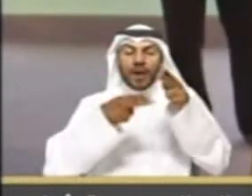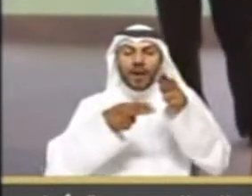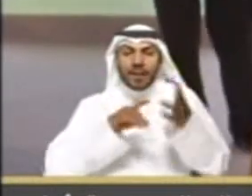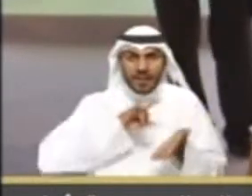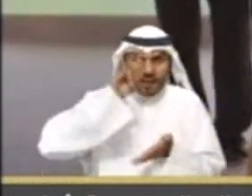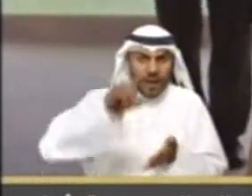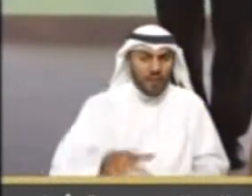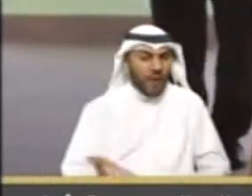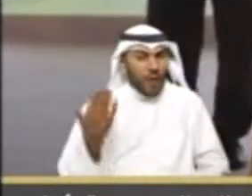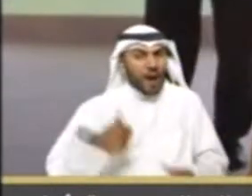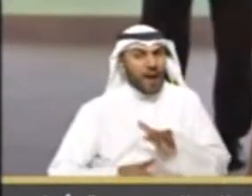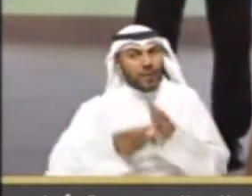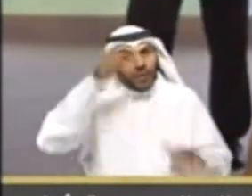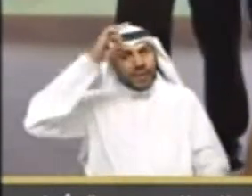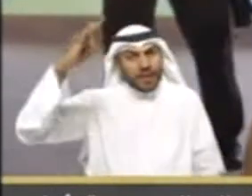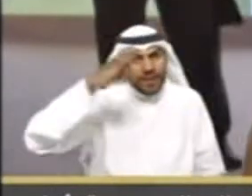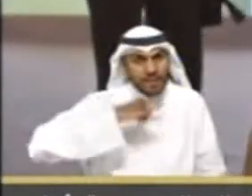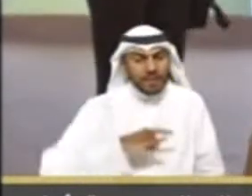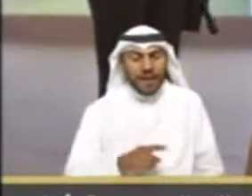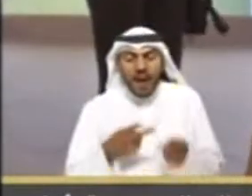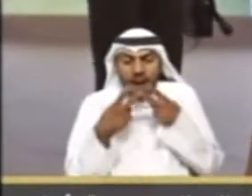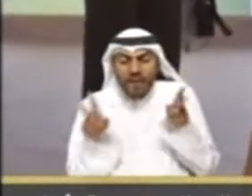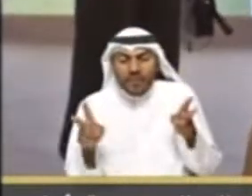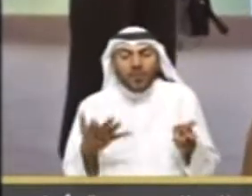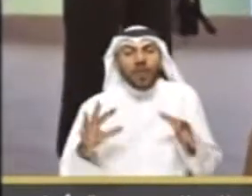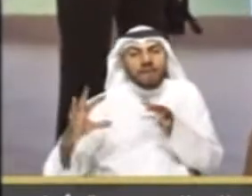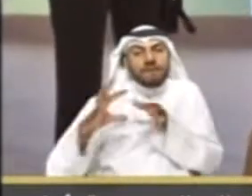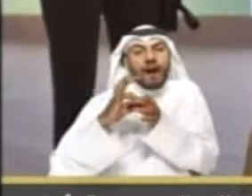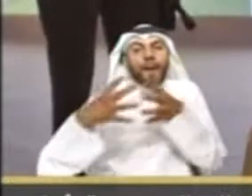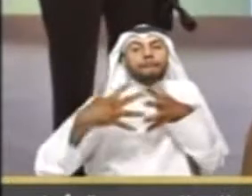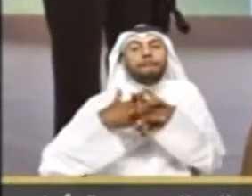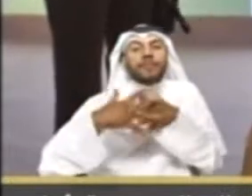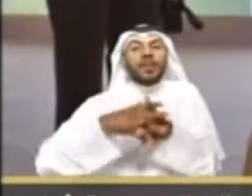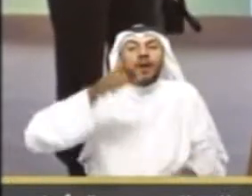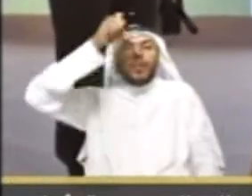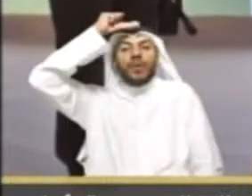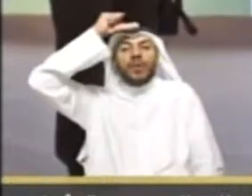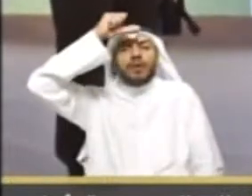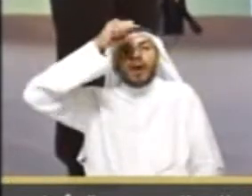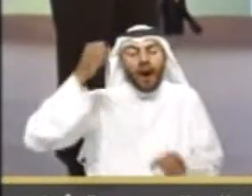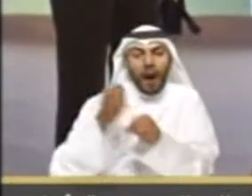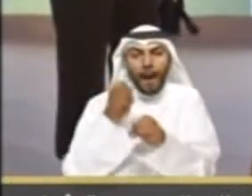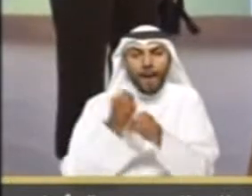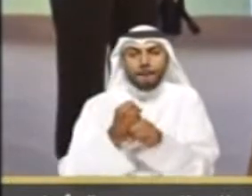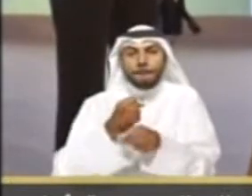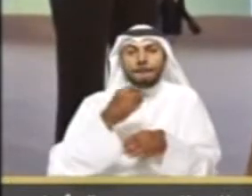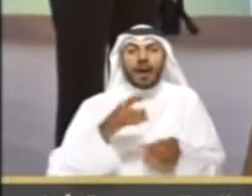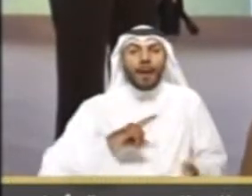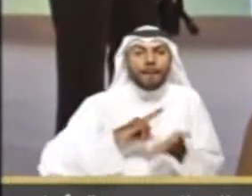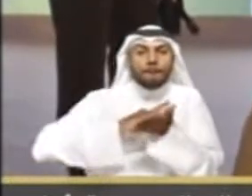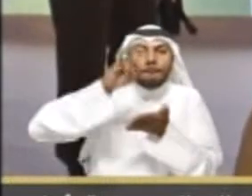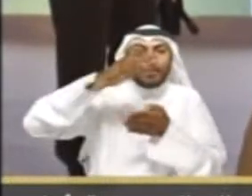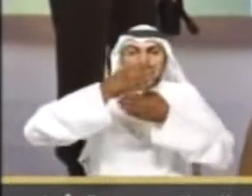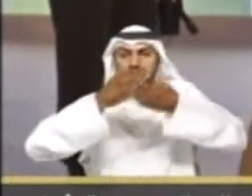الأخيرة وضع حجر الأساس لمطار الكويت. هذا التبادل وهذه تعزيز العلاقات ما بين المؤسسات المدنية يهدف